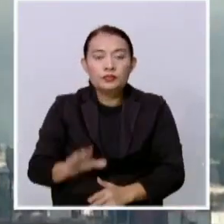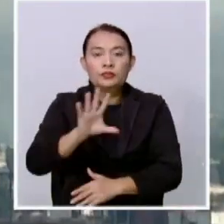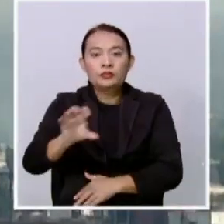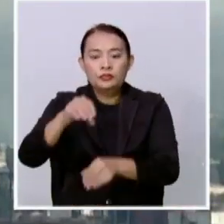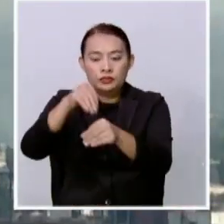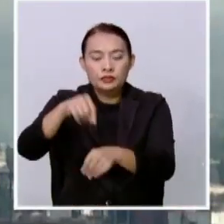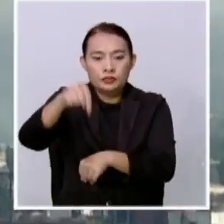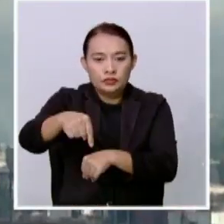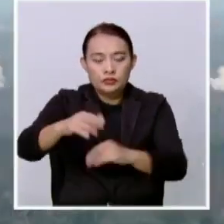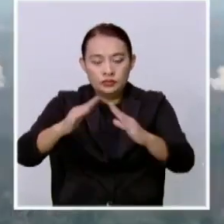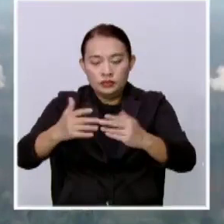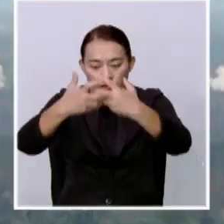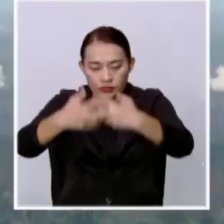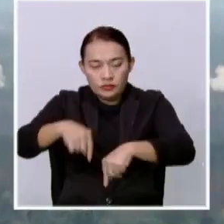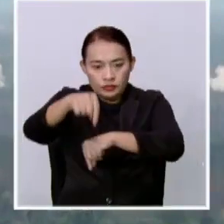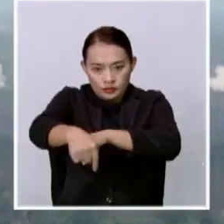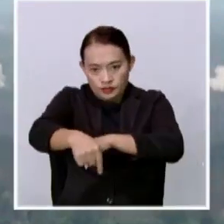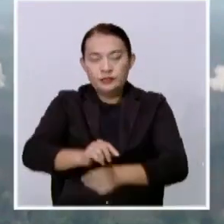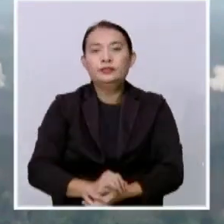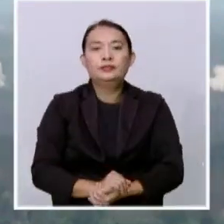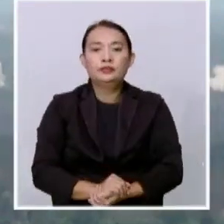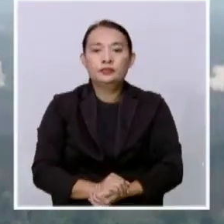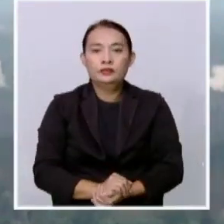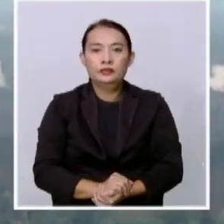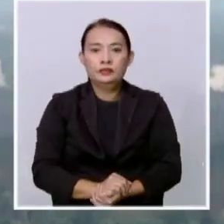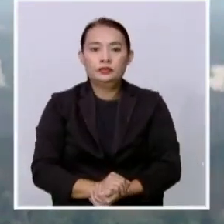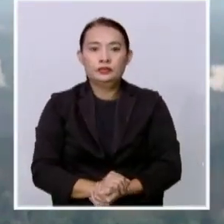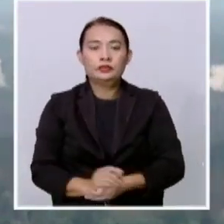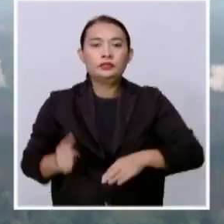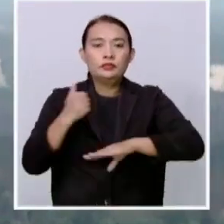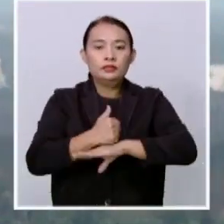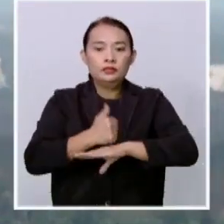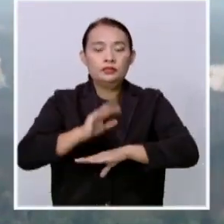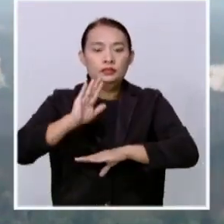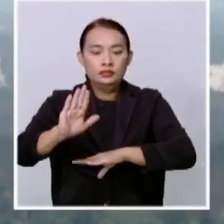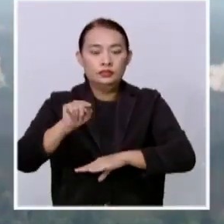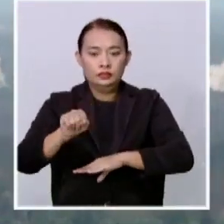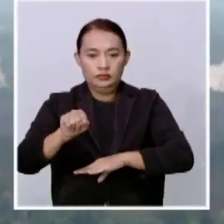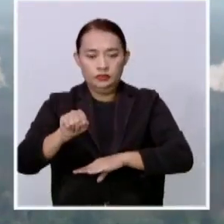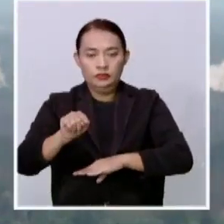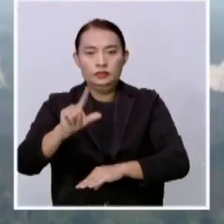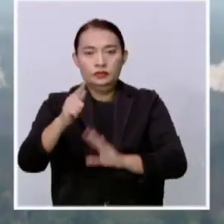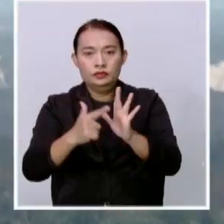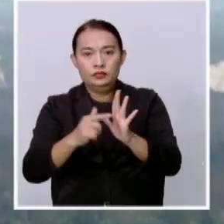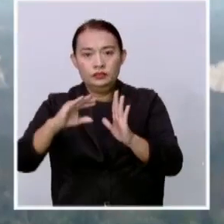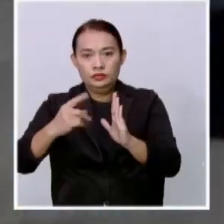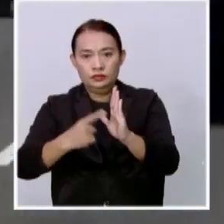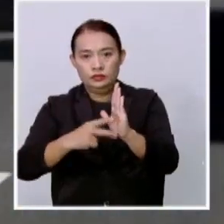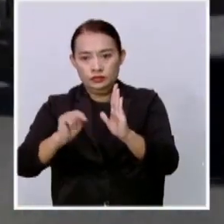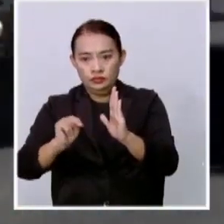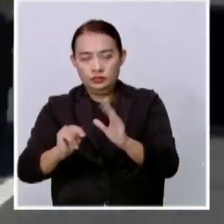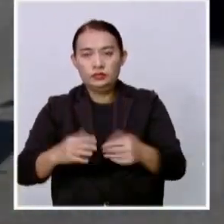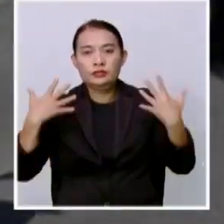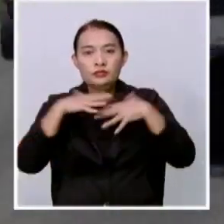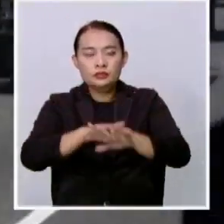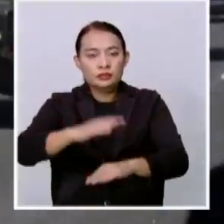ติดอยู่ในโรงงานเคมีอาซอตด้วยค่ะอย่างไรก็ตามผู้ว่าการแคว้นลูฮันส์ระบุว่าจากการติดต่อกับทหารยูเคร